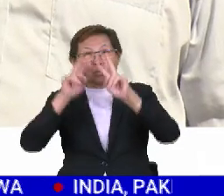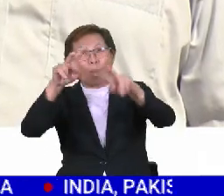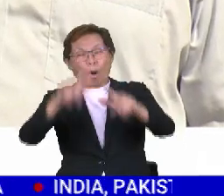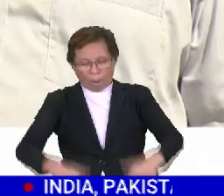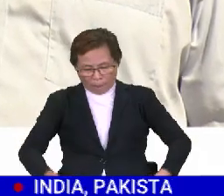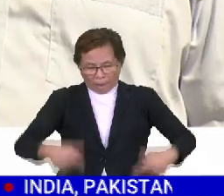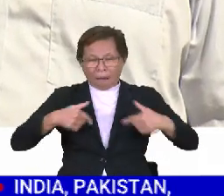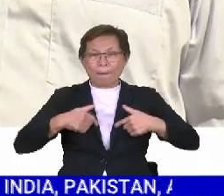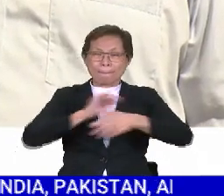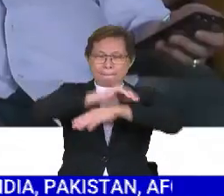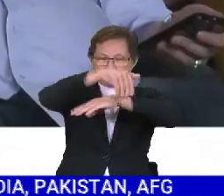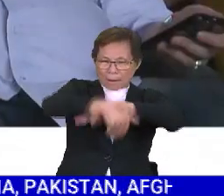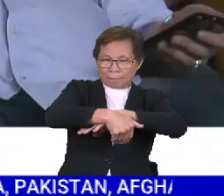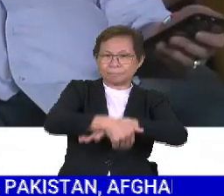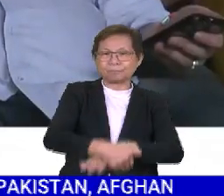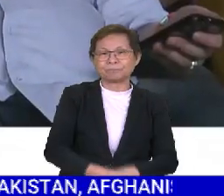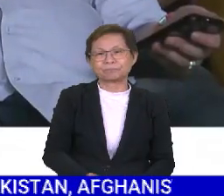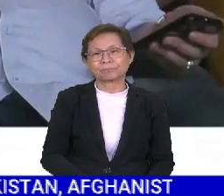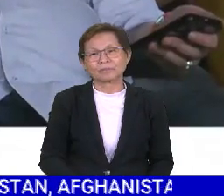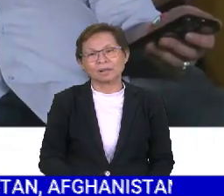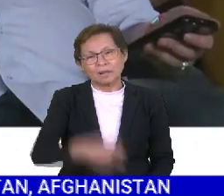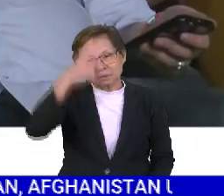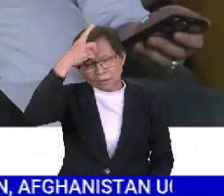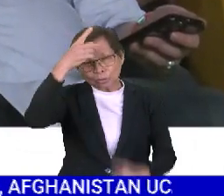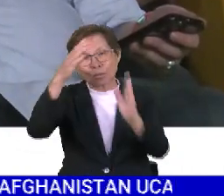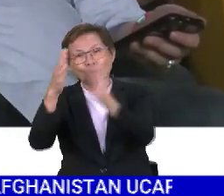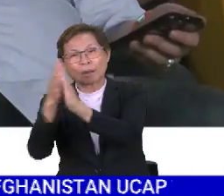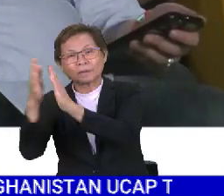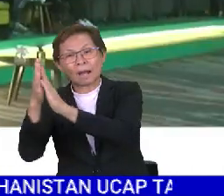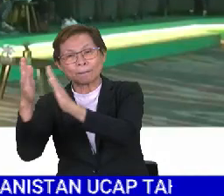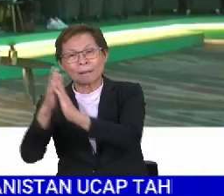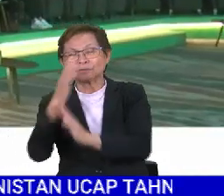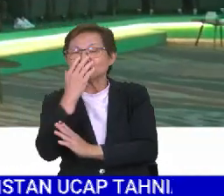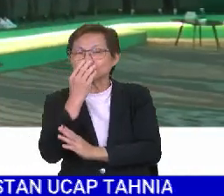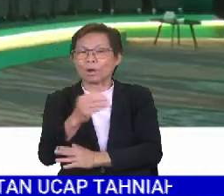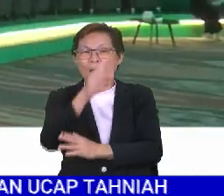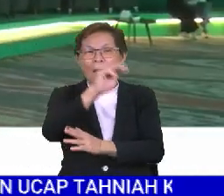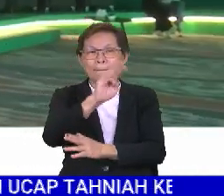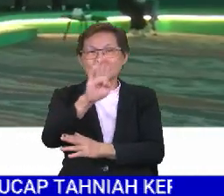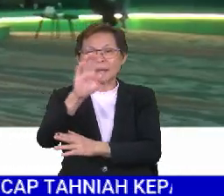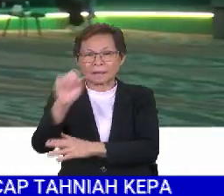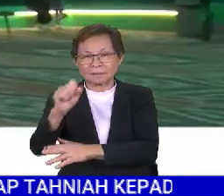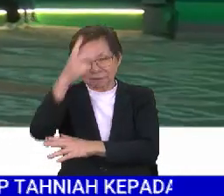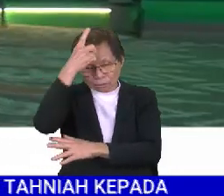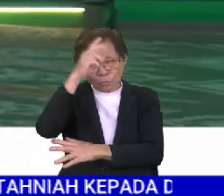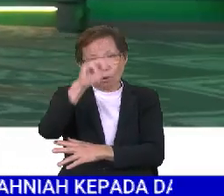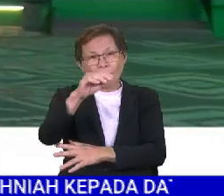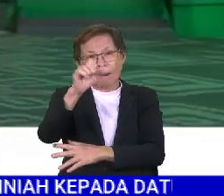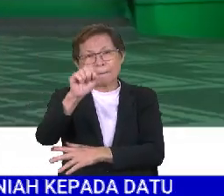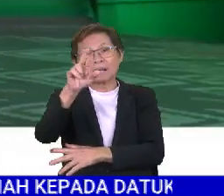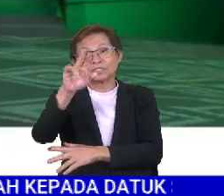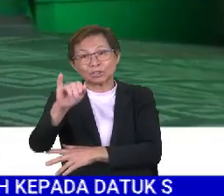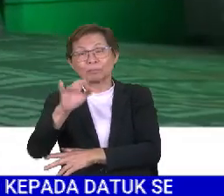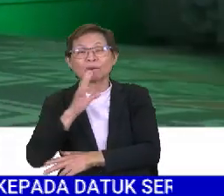live di sebelah malam. Dalam pada itu, Datuk Bandar Majlis Bandaraya Seremban MBS, Datuk Masri Razali